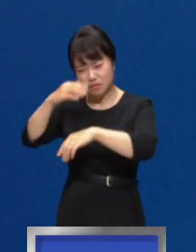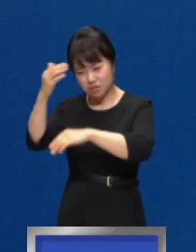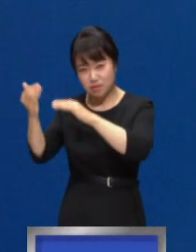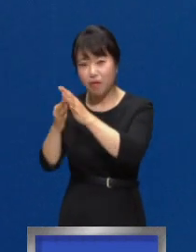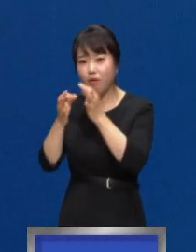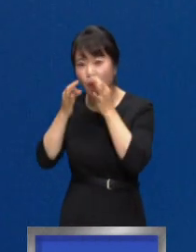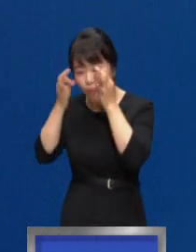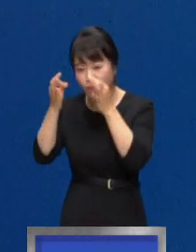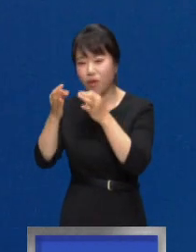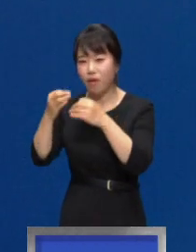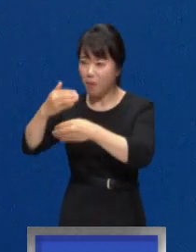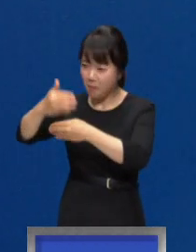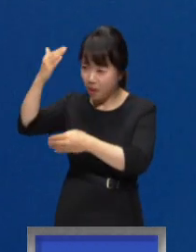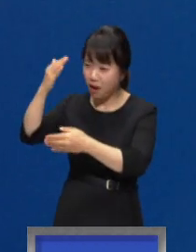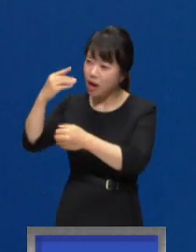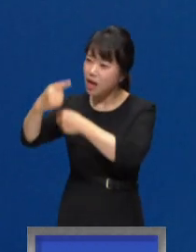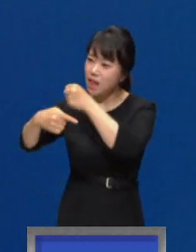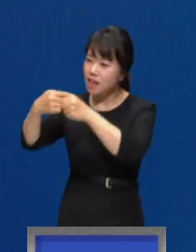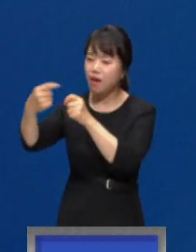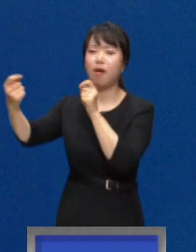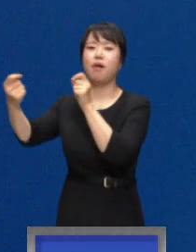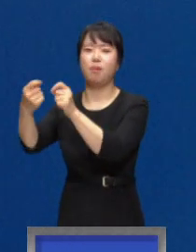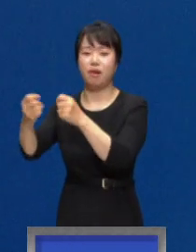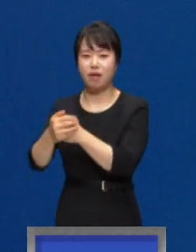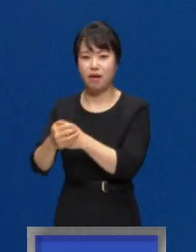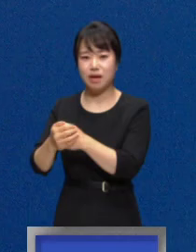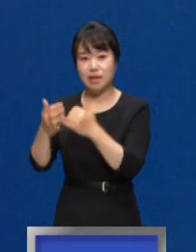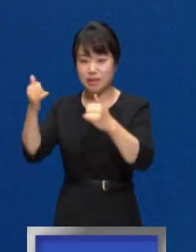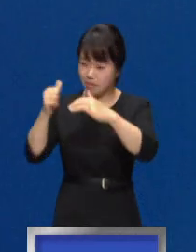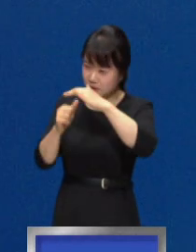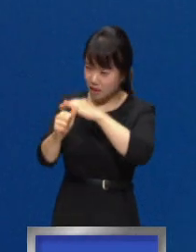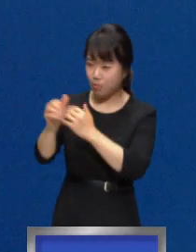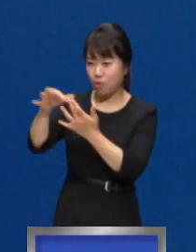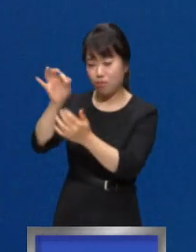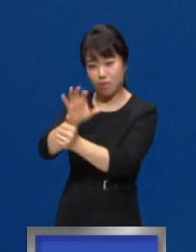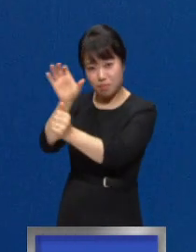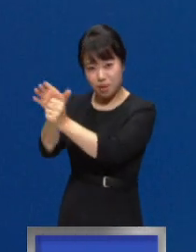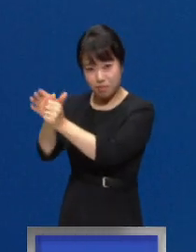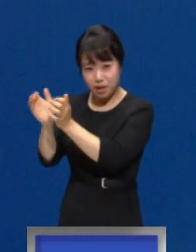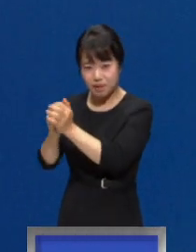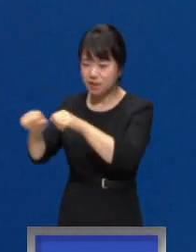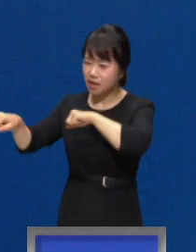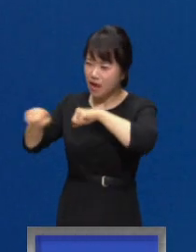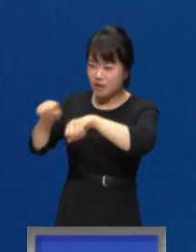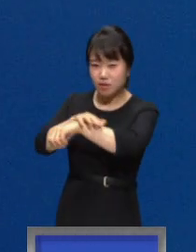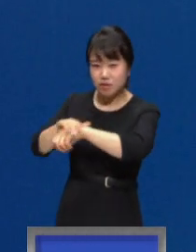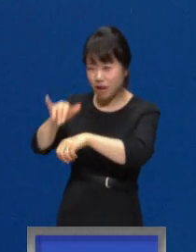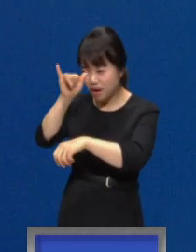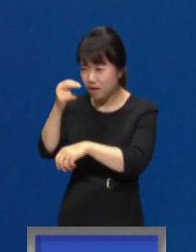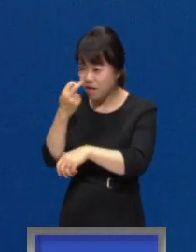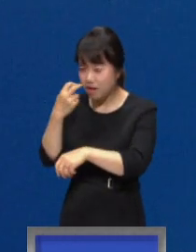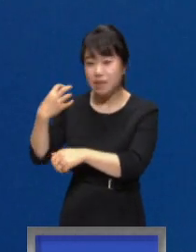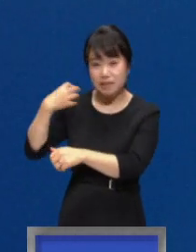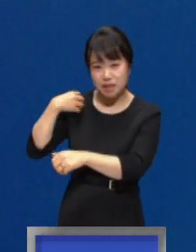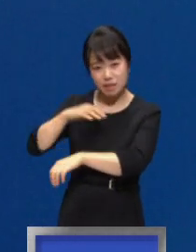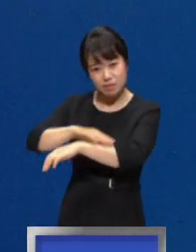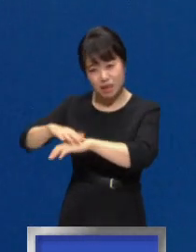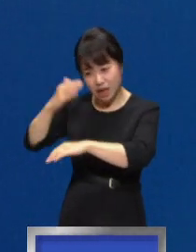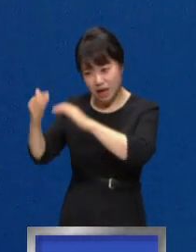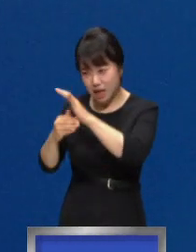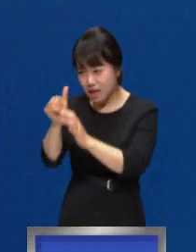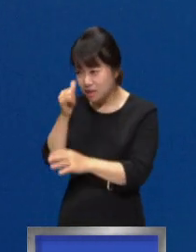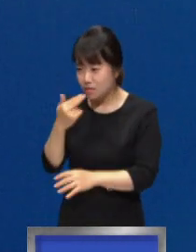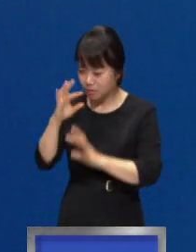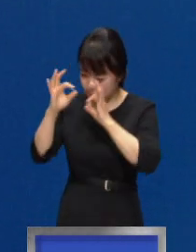실현하겠다는 기초의회 개원이 1년을 앞두고 있는데요. 주민을 대표해 선출된 자리에서 이 행정의 감시와 견제 역할을 실행하고